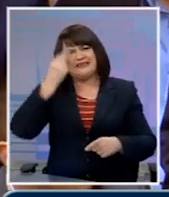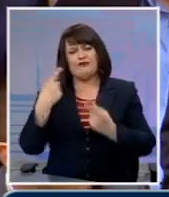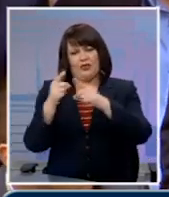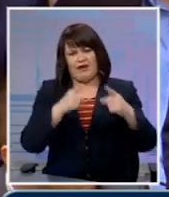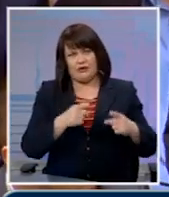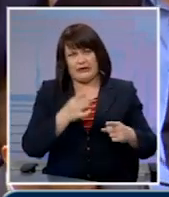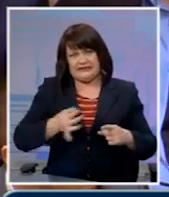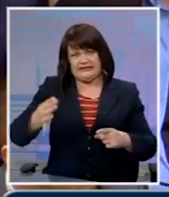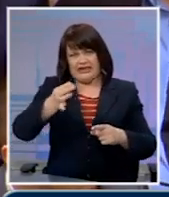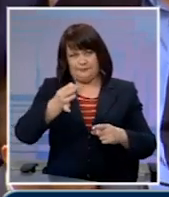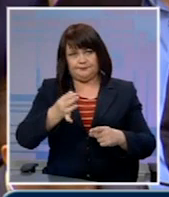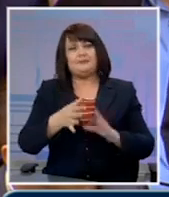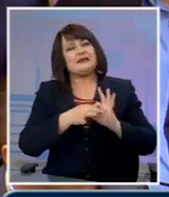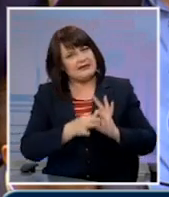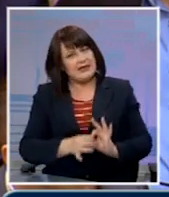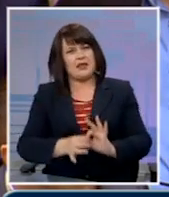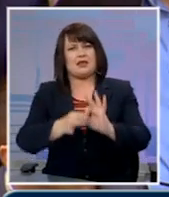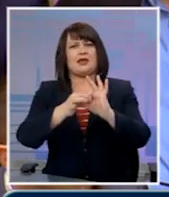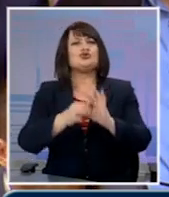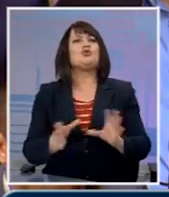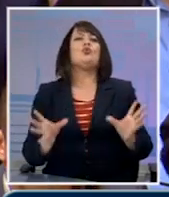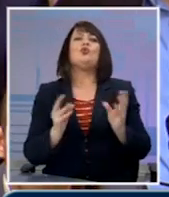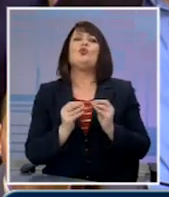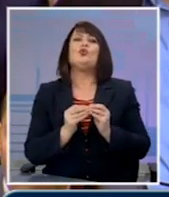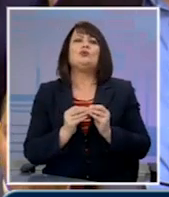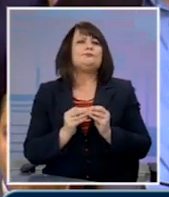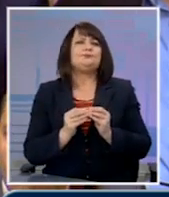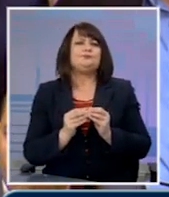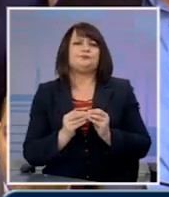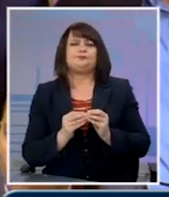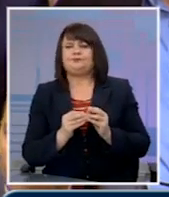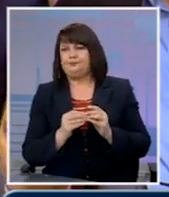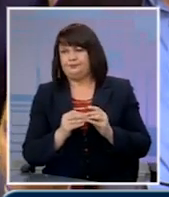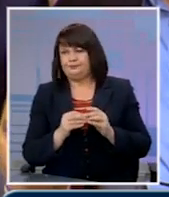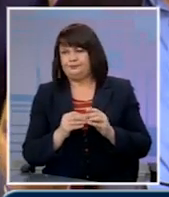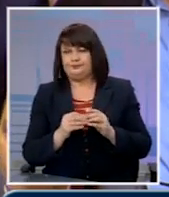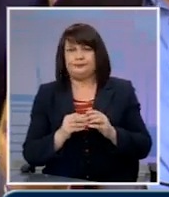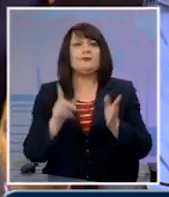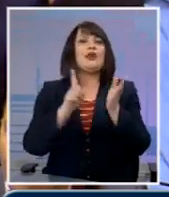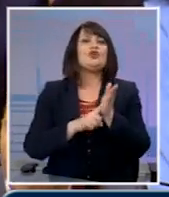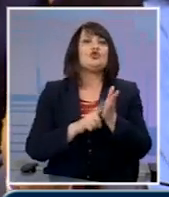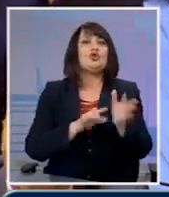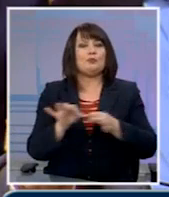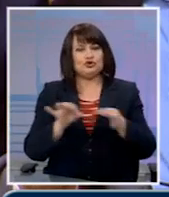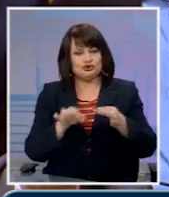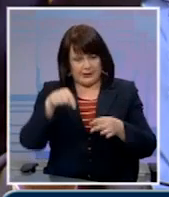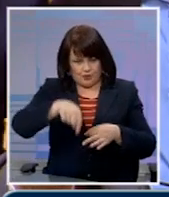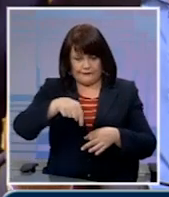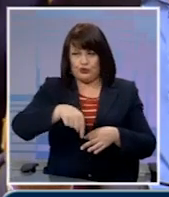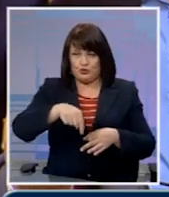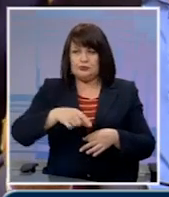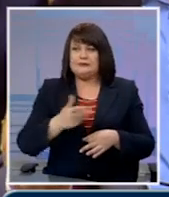ύπνο συνεχίζω σχετικά με την το νομοθέτημα των